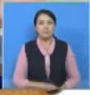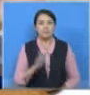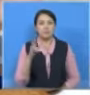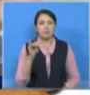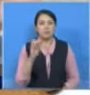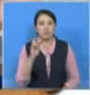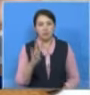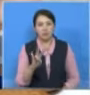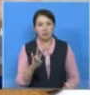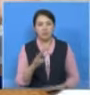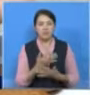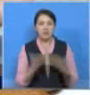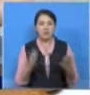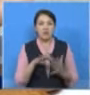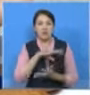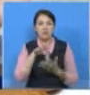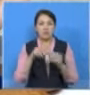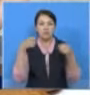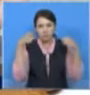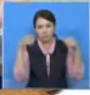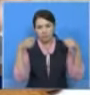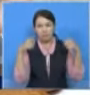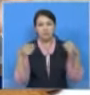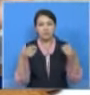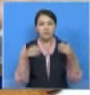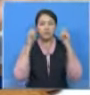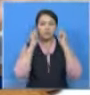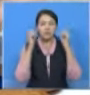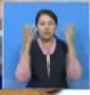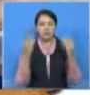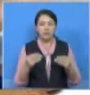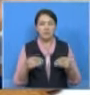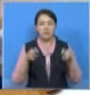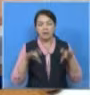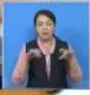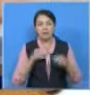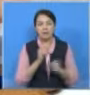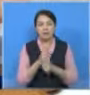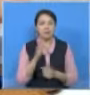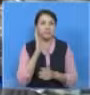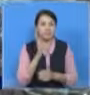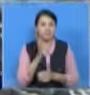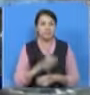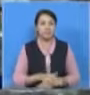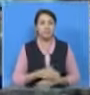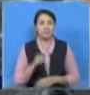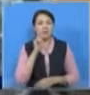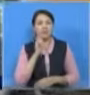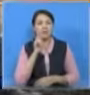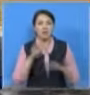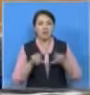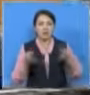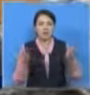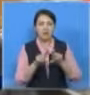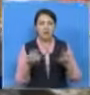Наполеон бар, сондай тойға, туған күнге сондай банкеттердің бәріне заказ қабылдаймыз. Кондитерлік дүкен